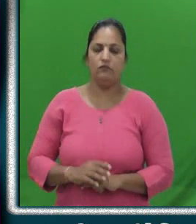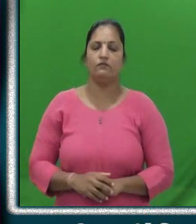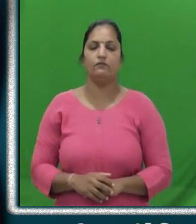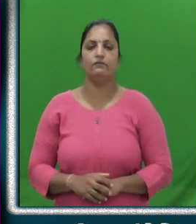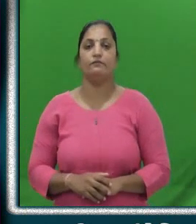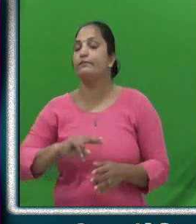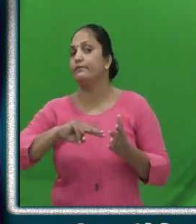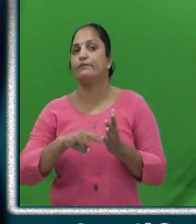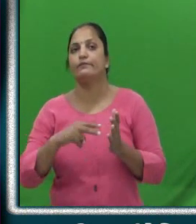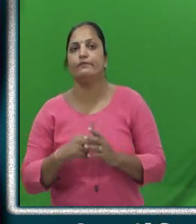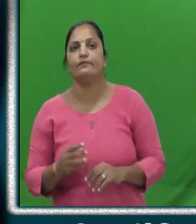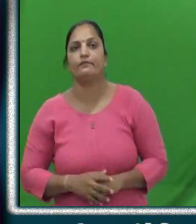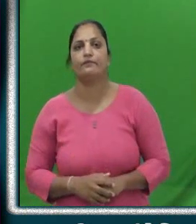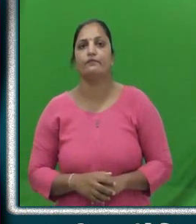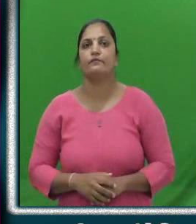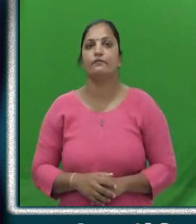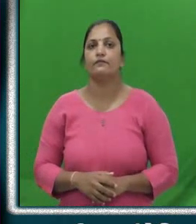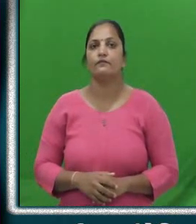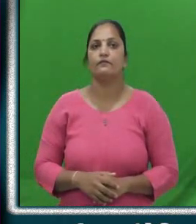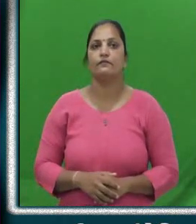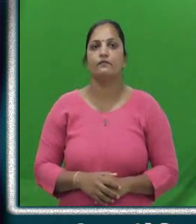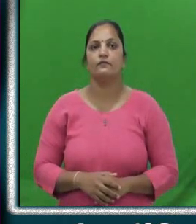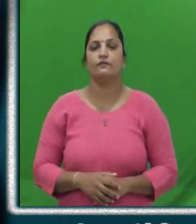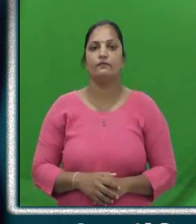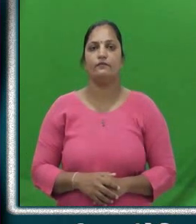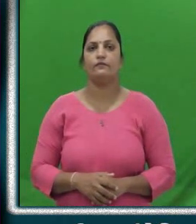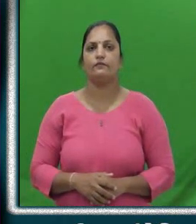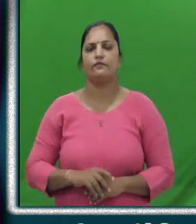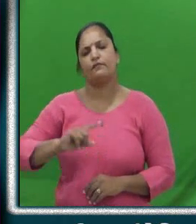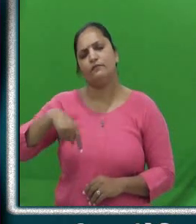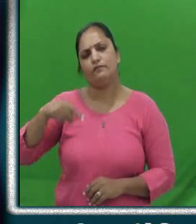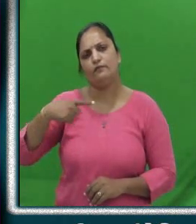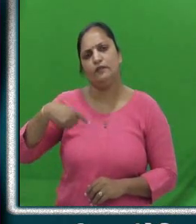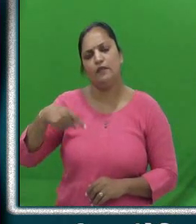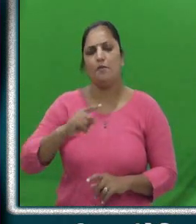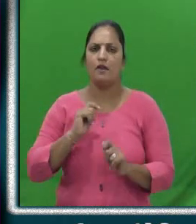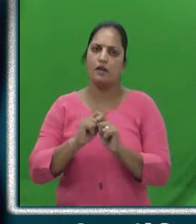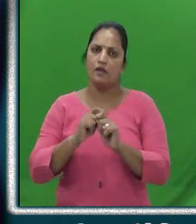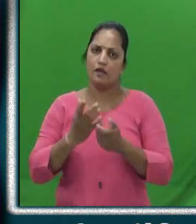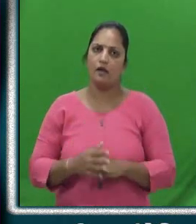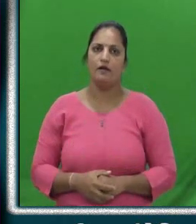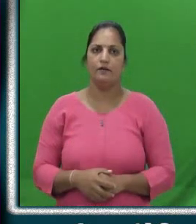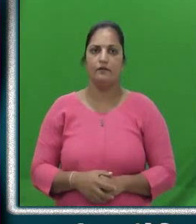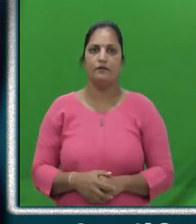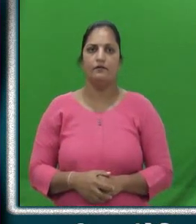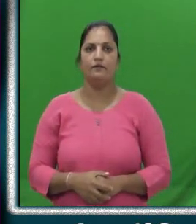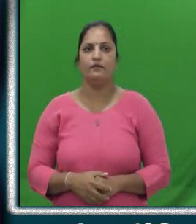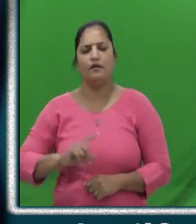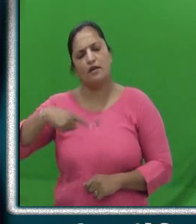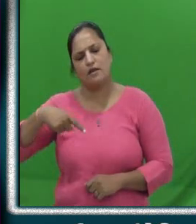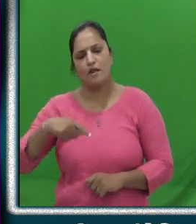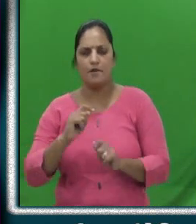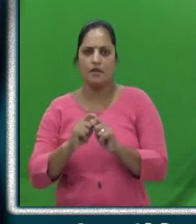વારંવારતા અથવા આવૃત્તિ તો શું કહેવાય? એ ક્રિયા તમે નિયમિત કરતા હોય, નિયમિત ક્રિયા એટલે ક્રિયા